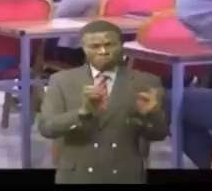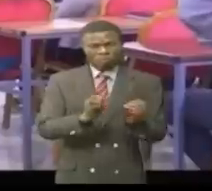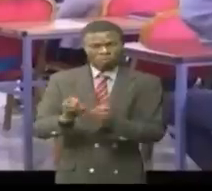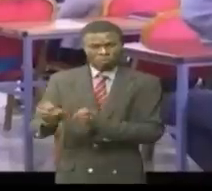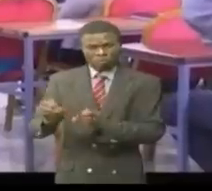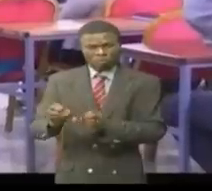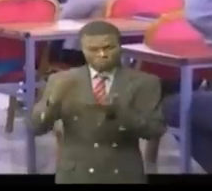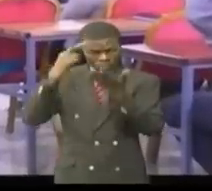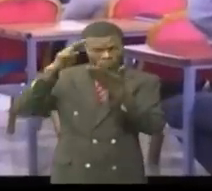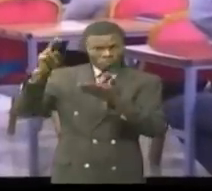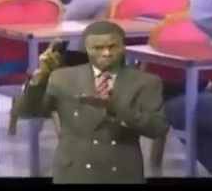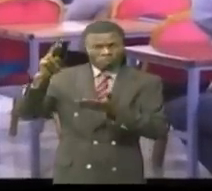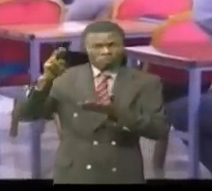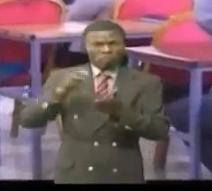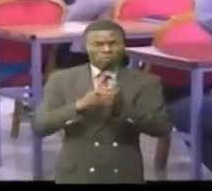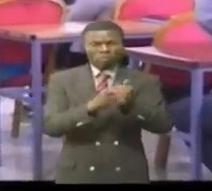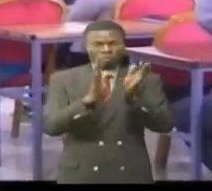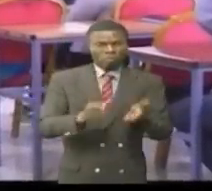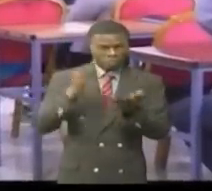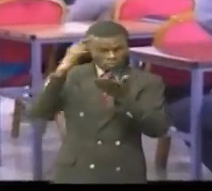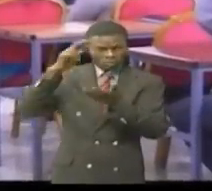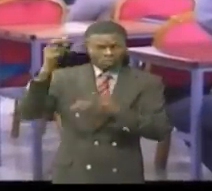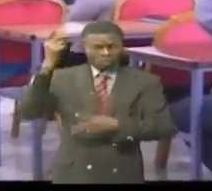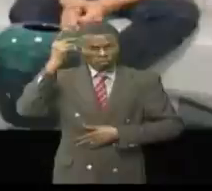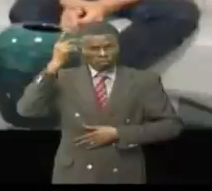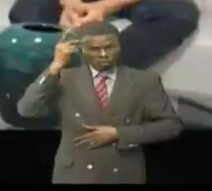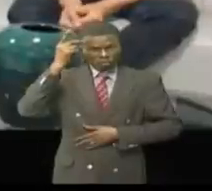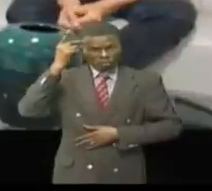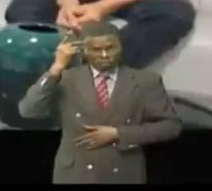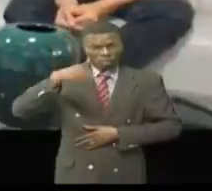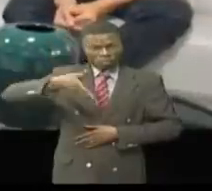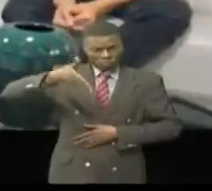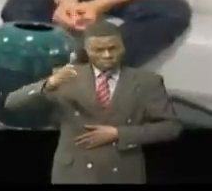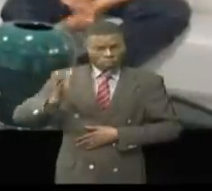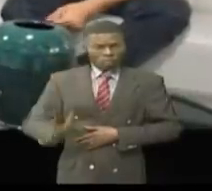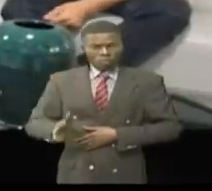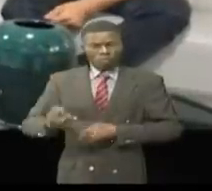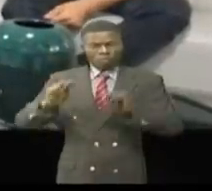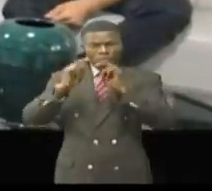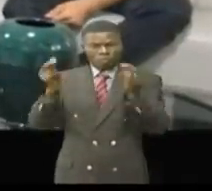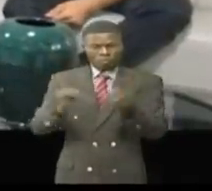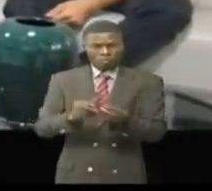à l'Université Leadership Academy de Kinshasa par les experts du groupe